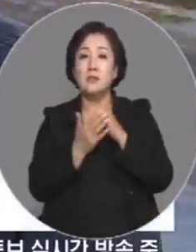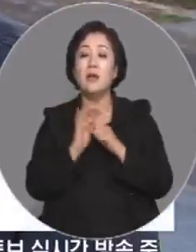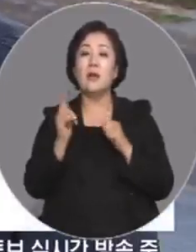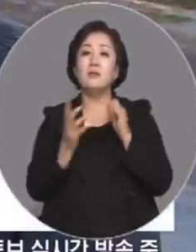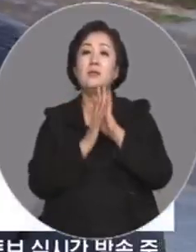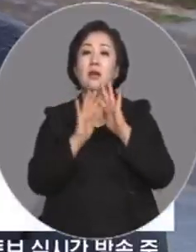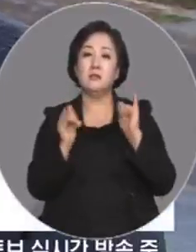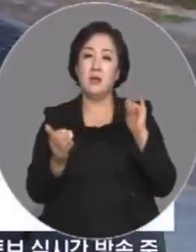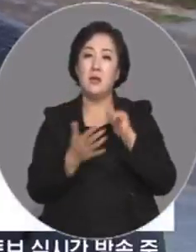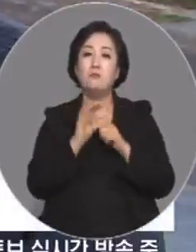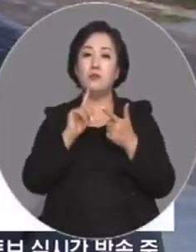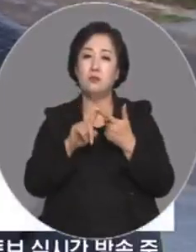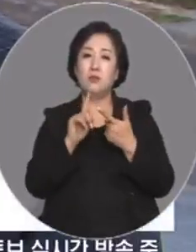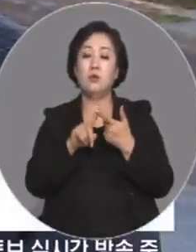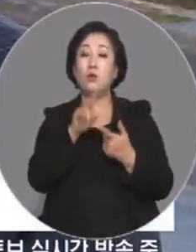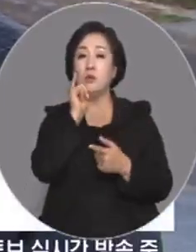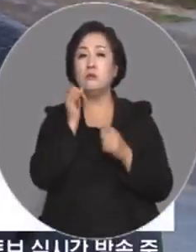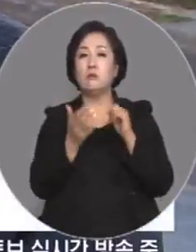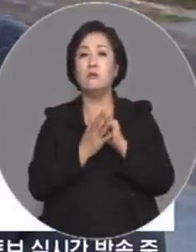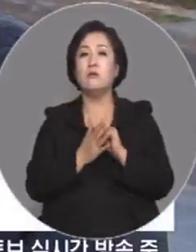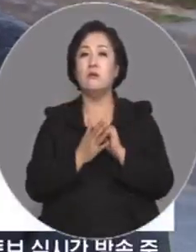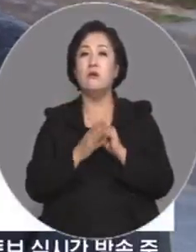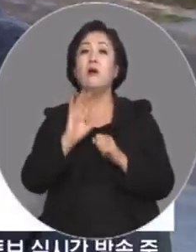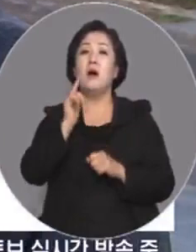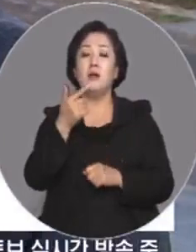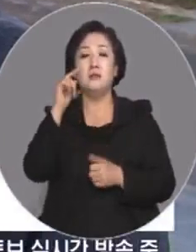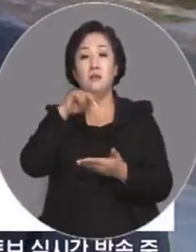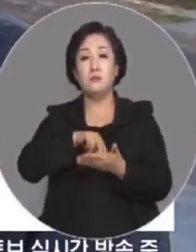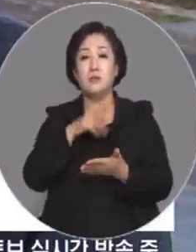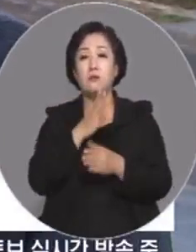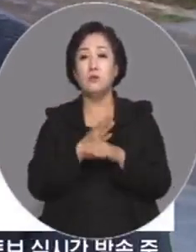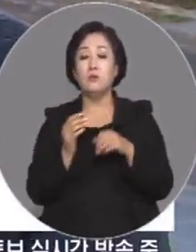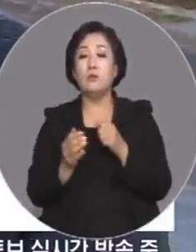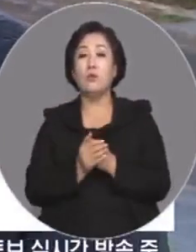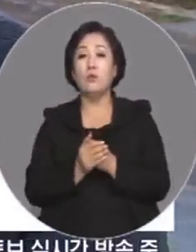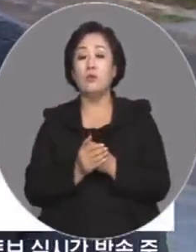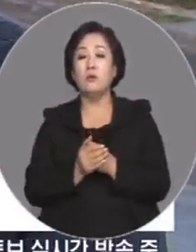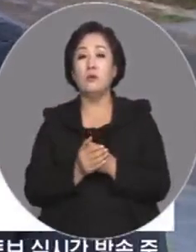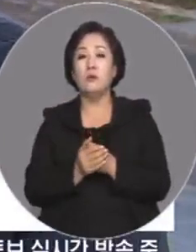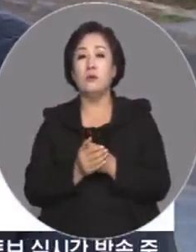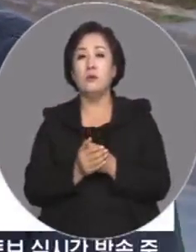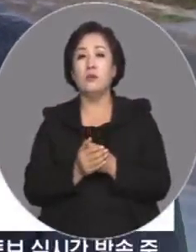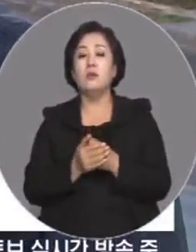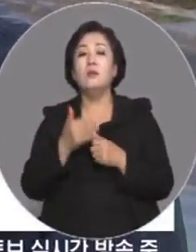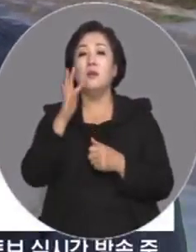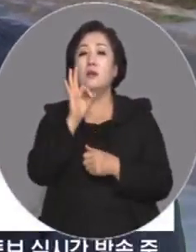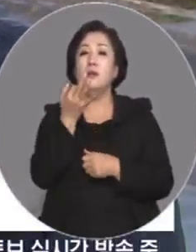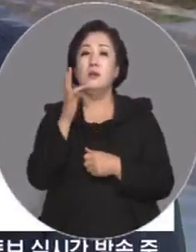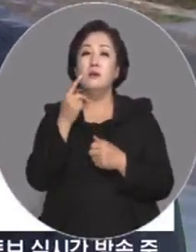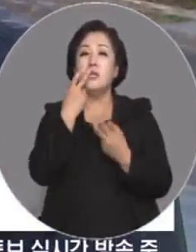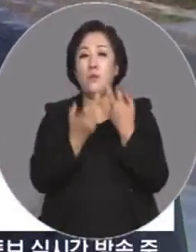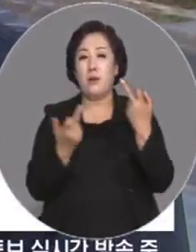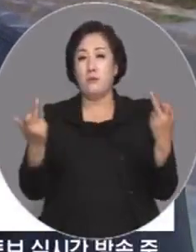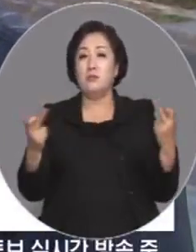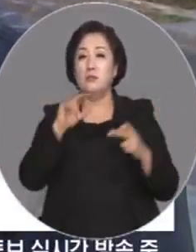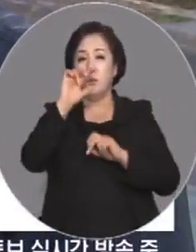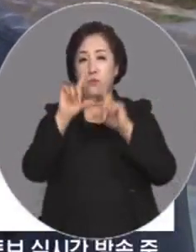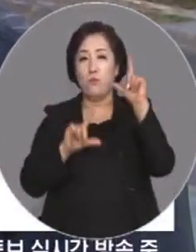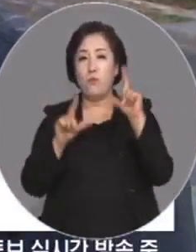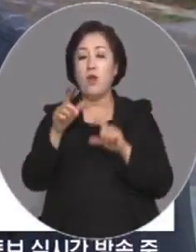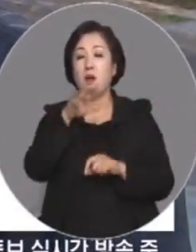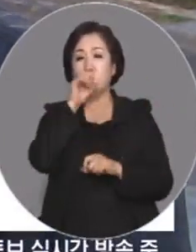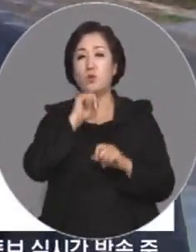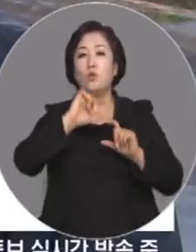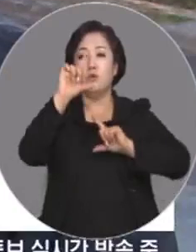사람들이 머물고 갈 수 있는 그런 부분은 아니라고 보고요. 영남 알프스라커는 저